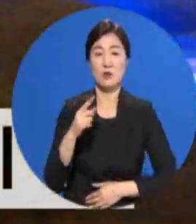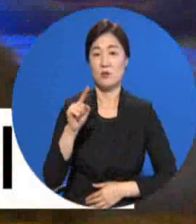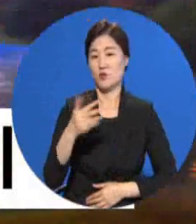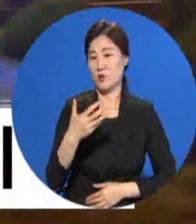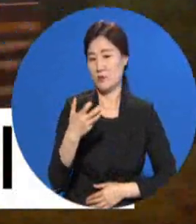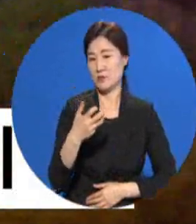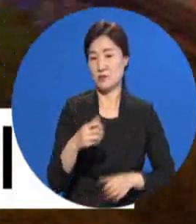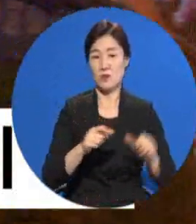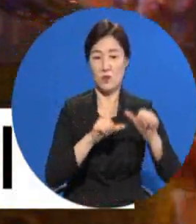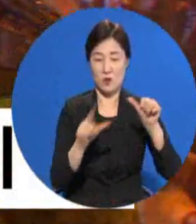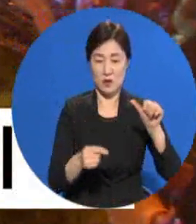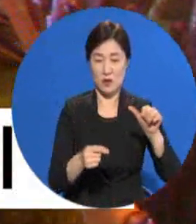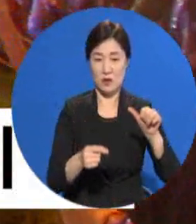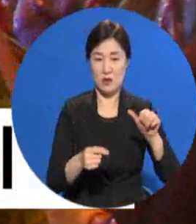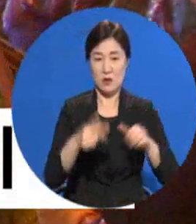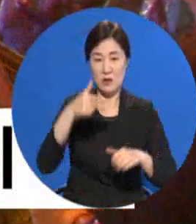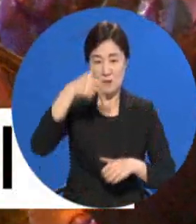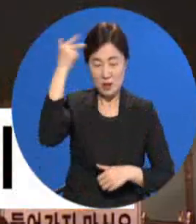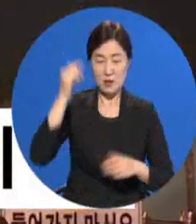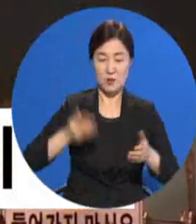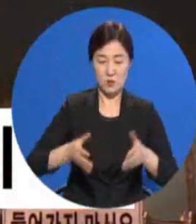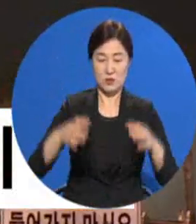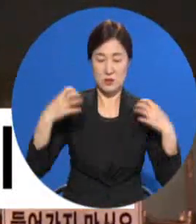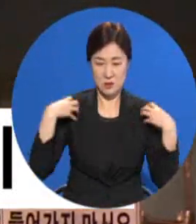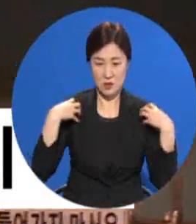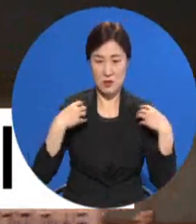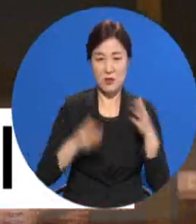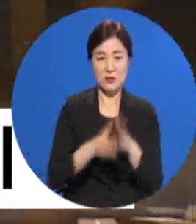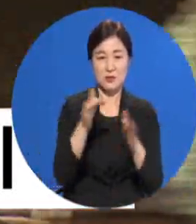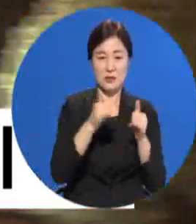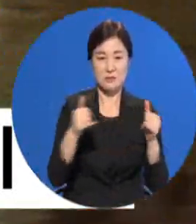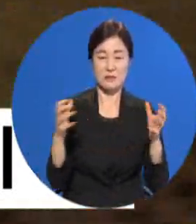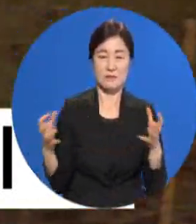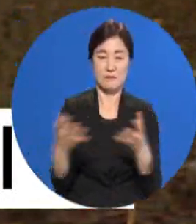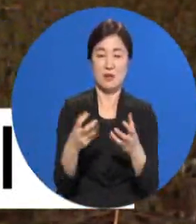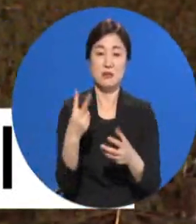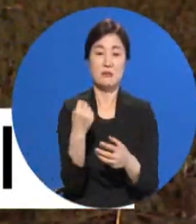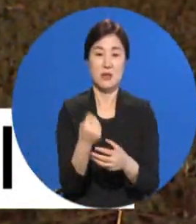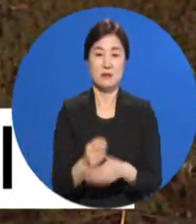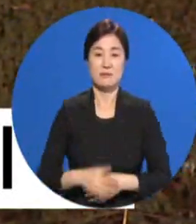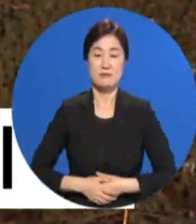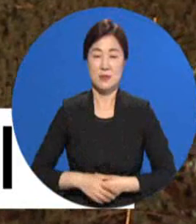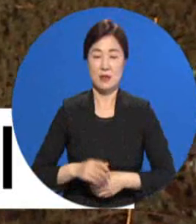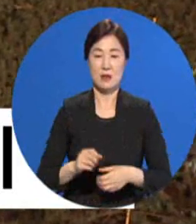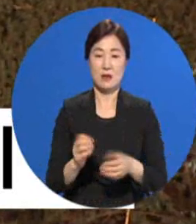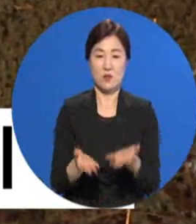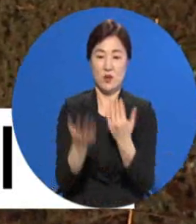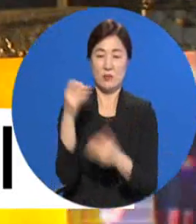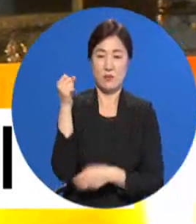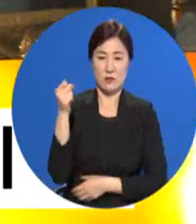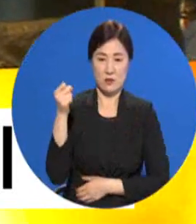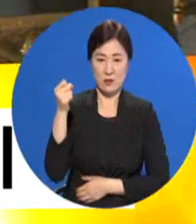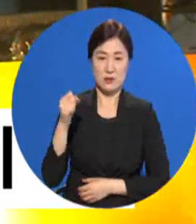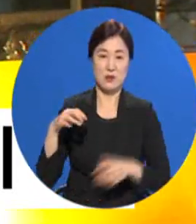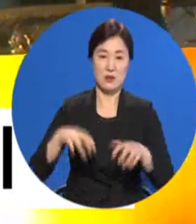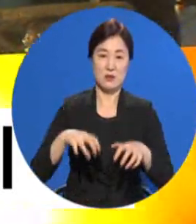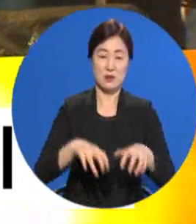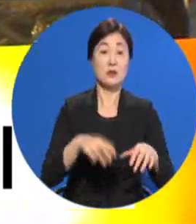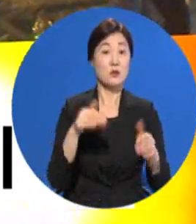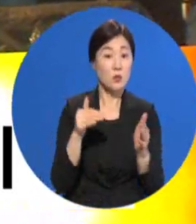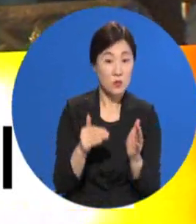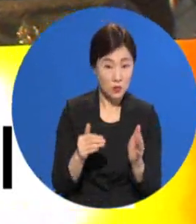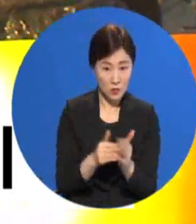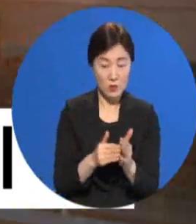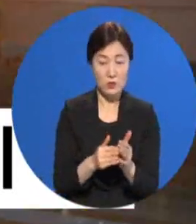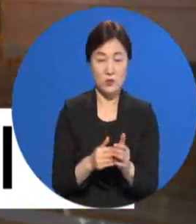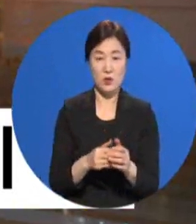옛 전남도청 앞은 2만여 명의 시민 학생이 민족 민주화 대성회와 횃불 행진을 벌였던 곳이고 계엄군의 무력